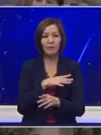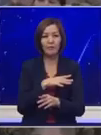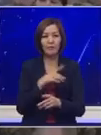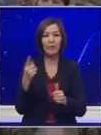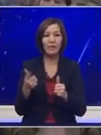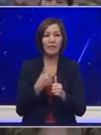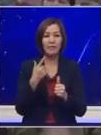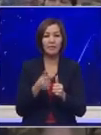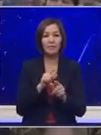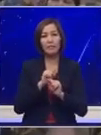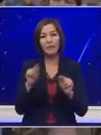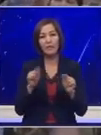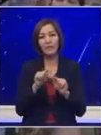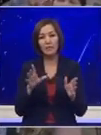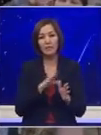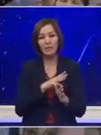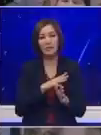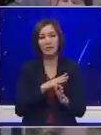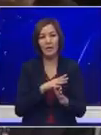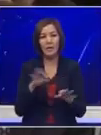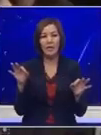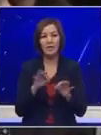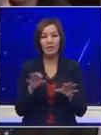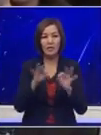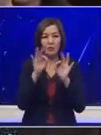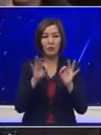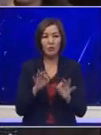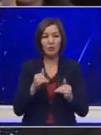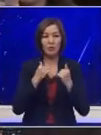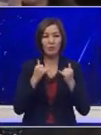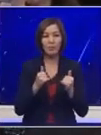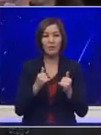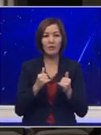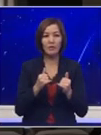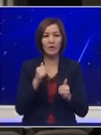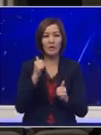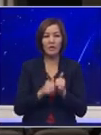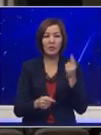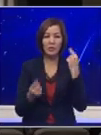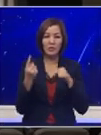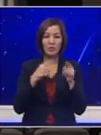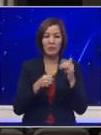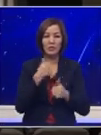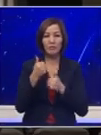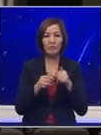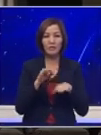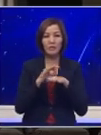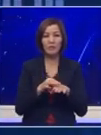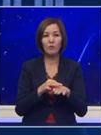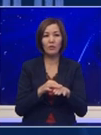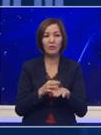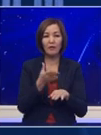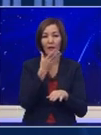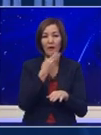ерліктерін әнге қосып жүрген дарын иесі. Саз өнері саналағының құрметіне отандық әншілер жыл сайын шығармашылық бәсекеге түседі. Сазгердің сырлы